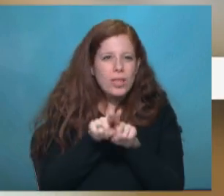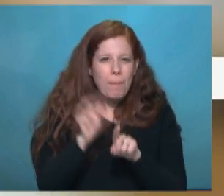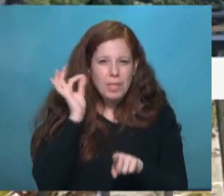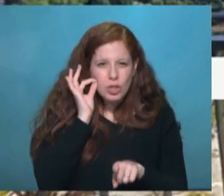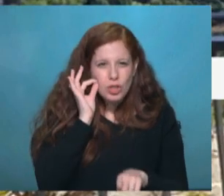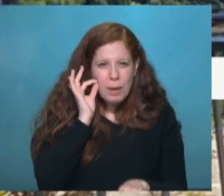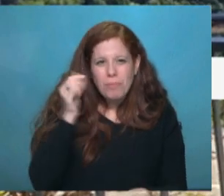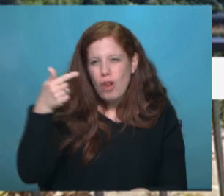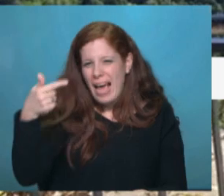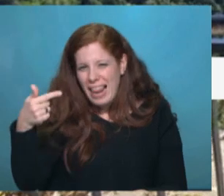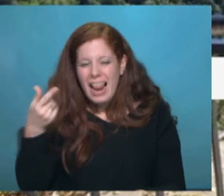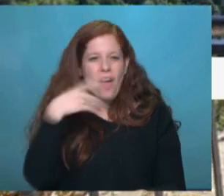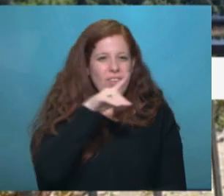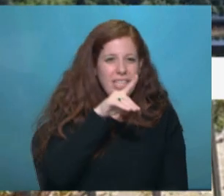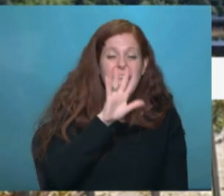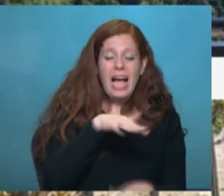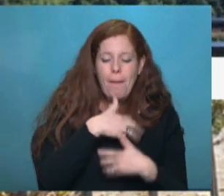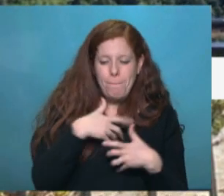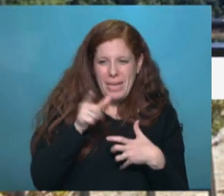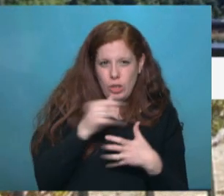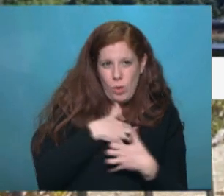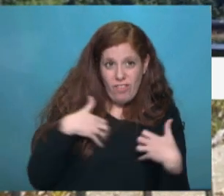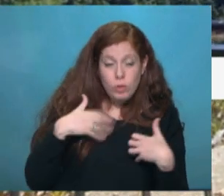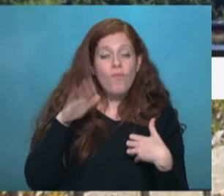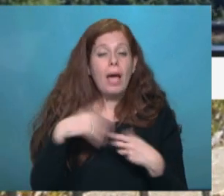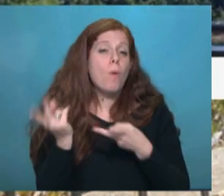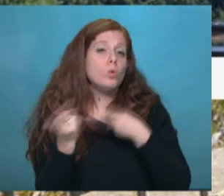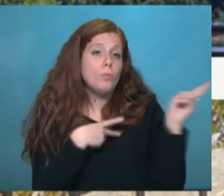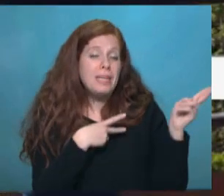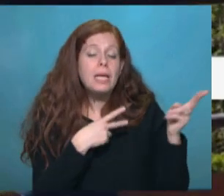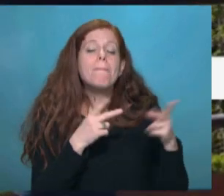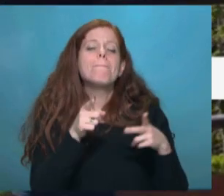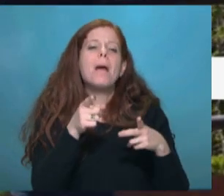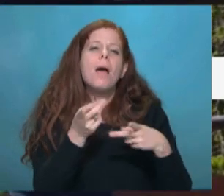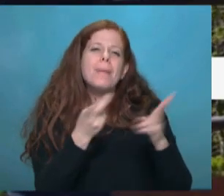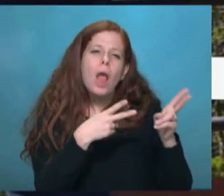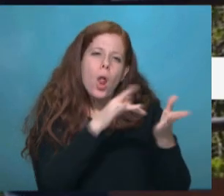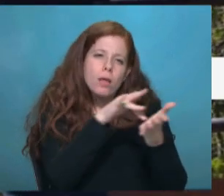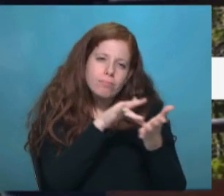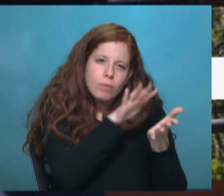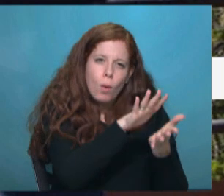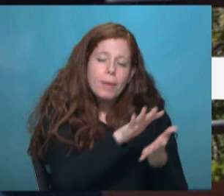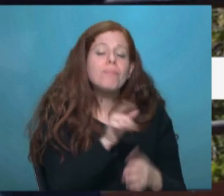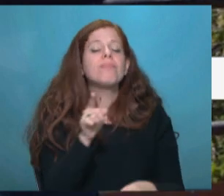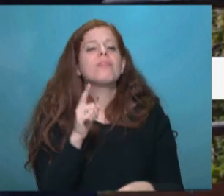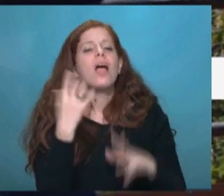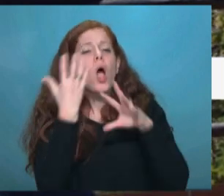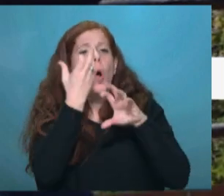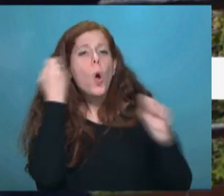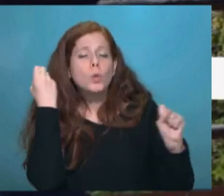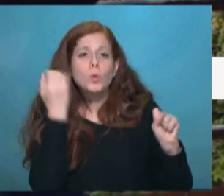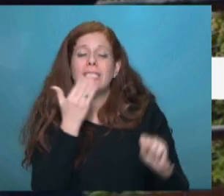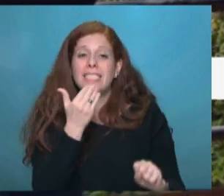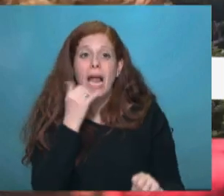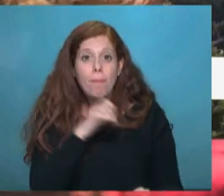גלילה ודינה נפצעו אף הם, וגם הם מאושפזים בבתי חולים מקומיים. קונסול ישראל בצ'ילה מתעדכן